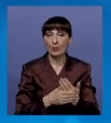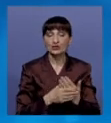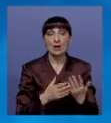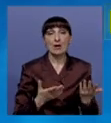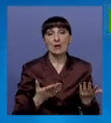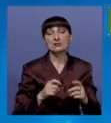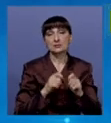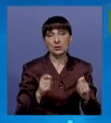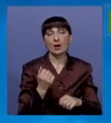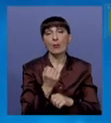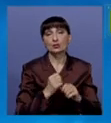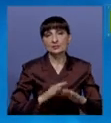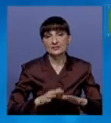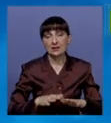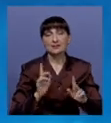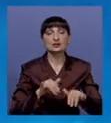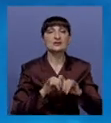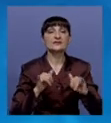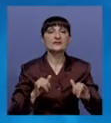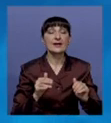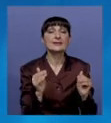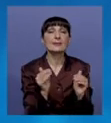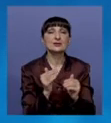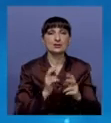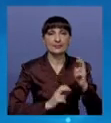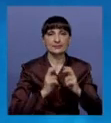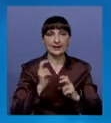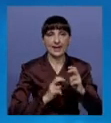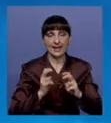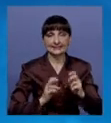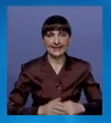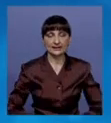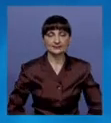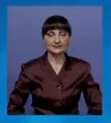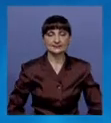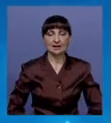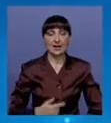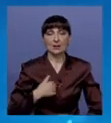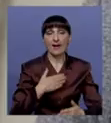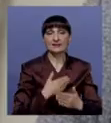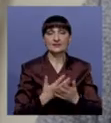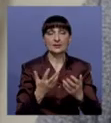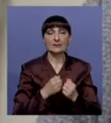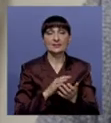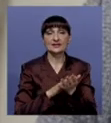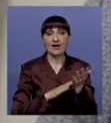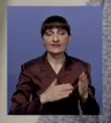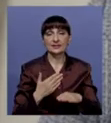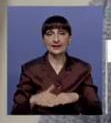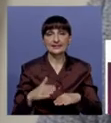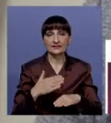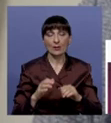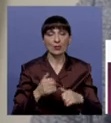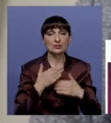только создавать новые рабочие места, но и развивать небольшие предприятия на местном рынке. Мы активно принимаем заявки на кредитование. К нам